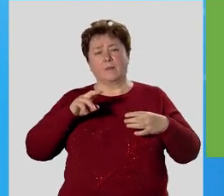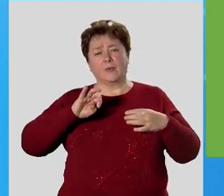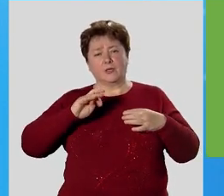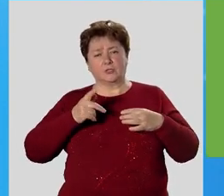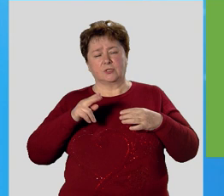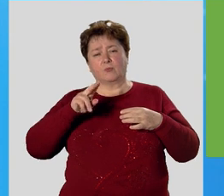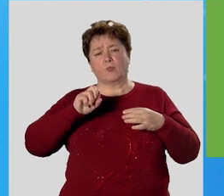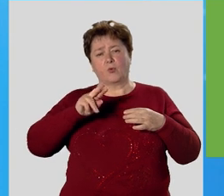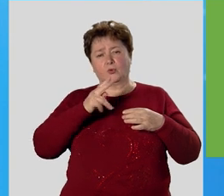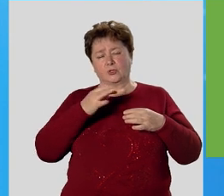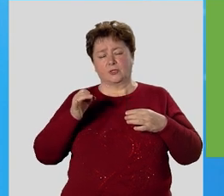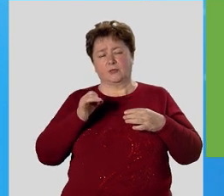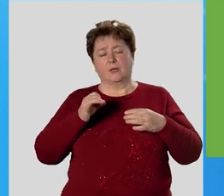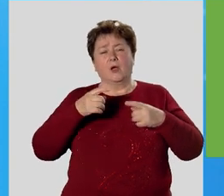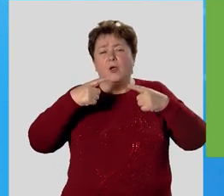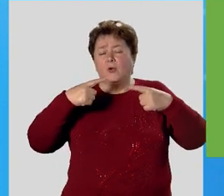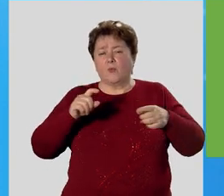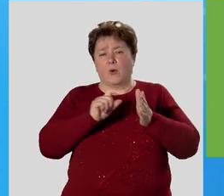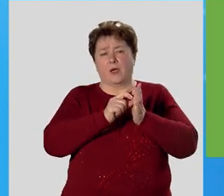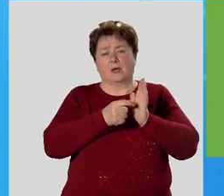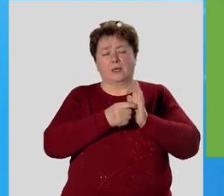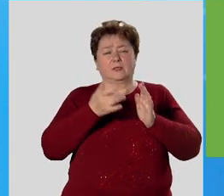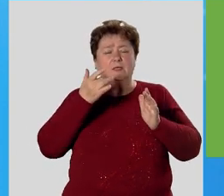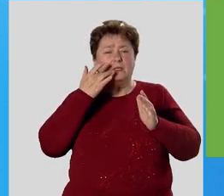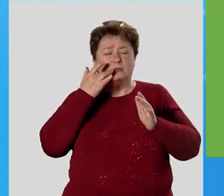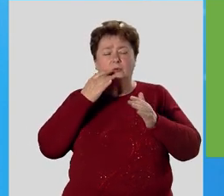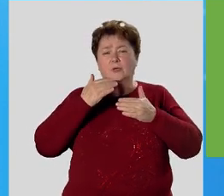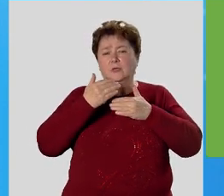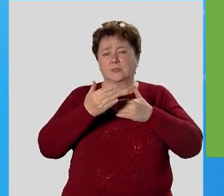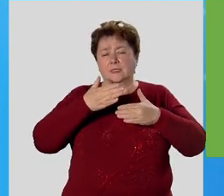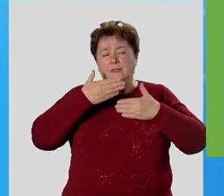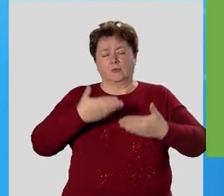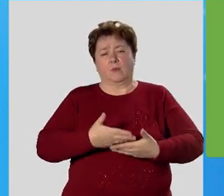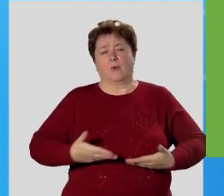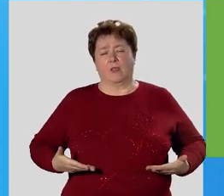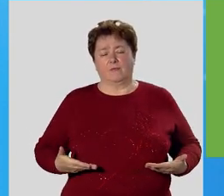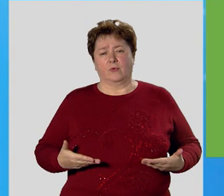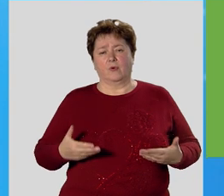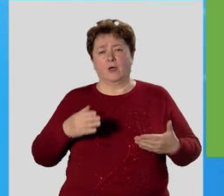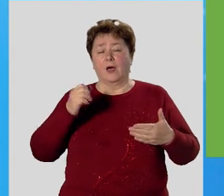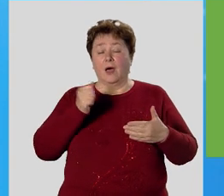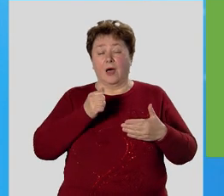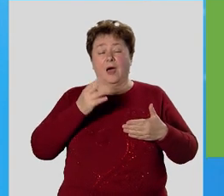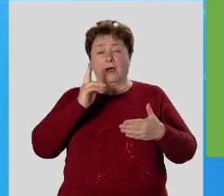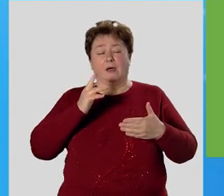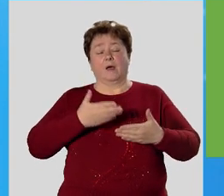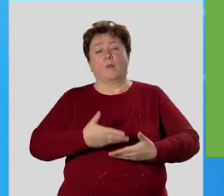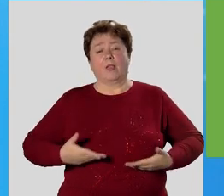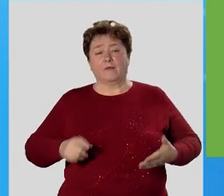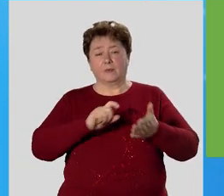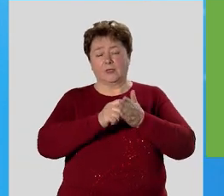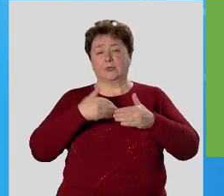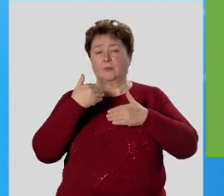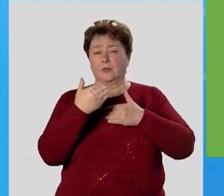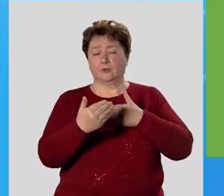печени, почек. То есть, любая клетка, которая не относится к половой. А к половым клеткам